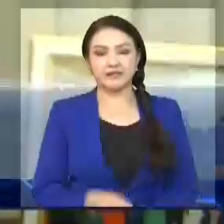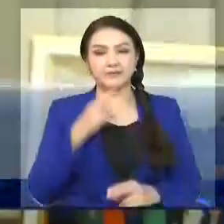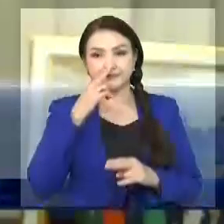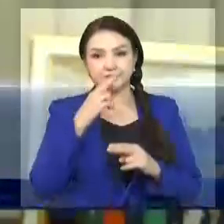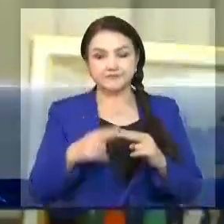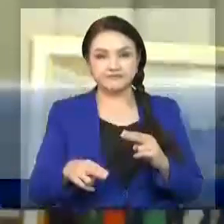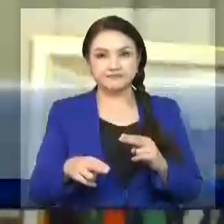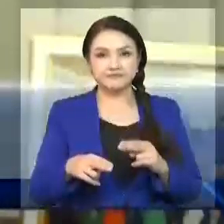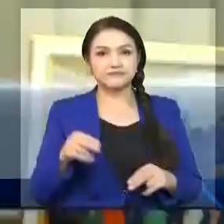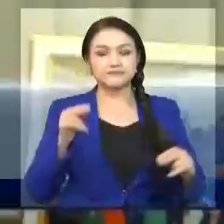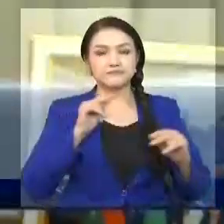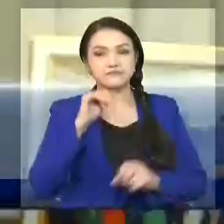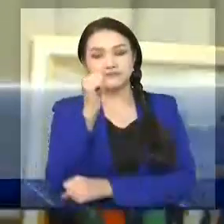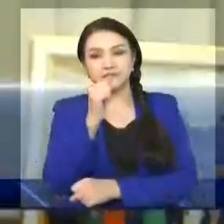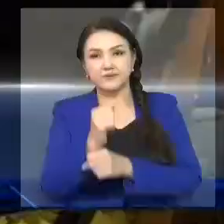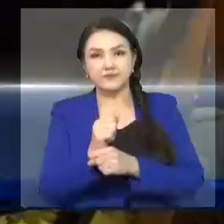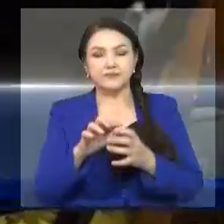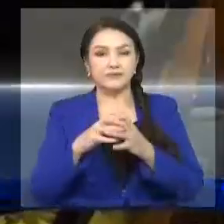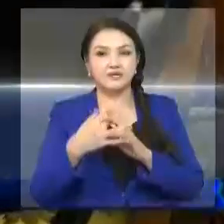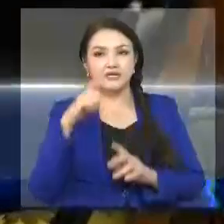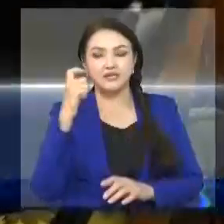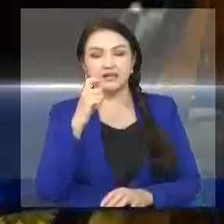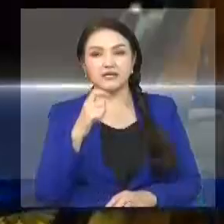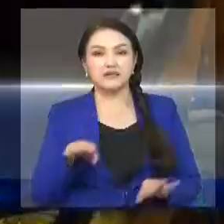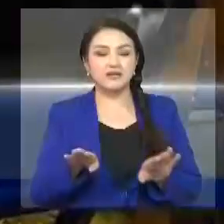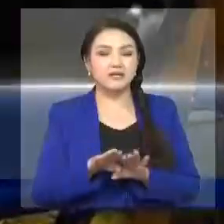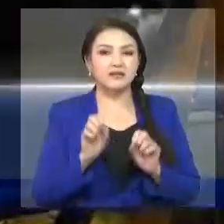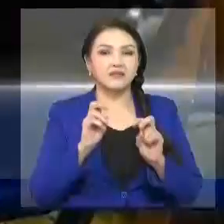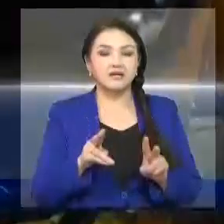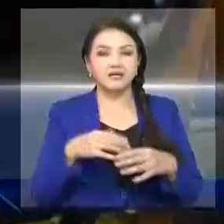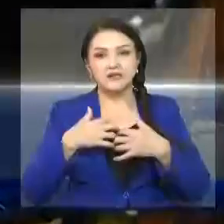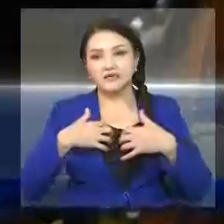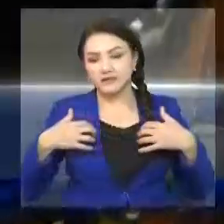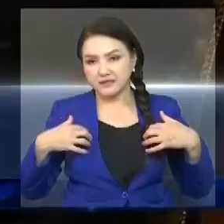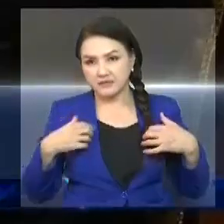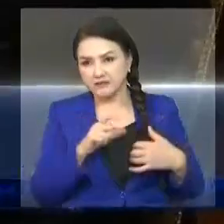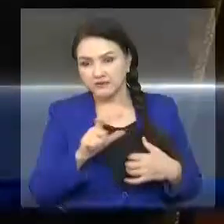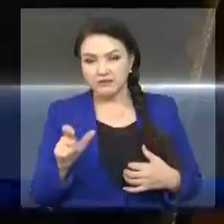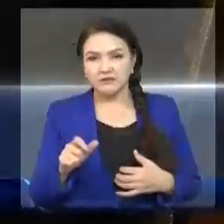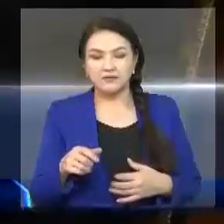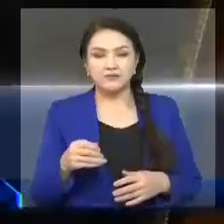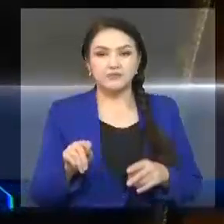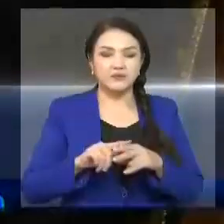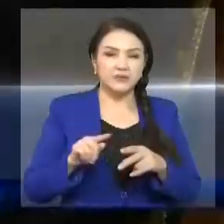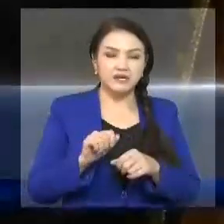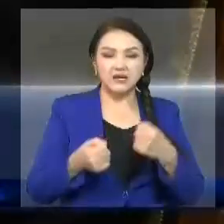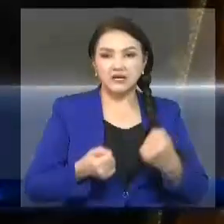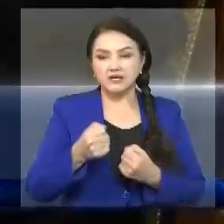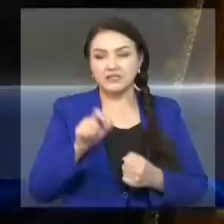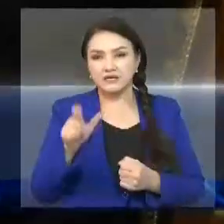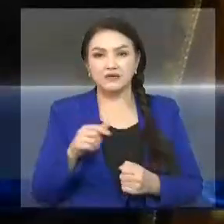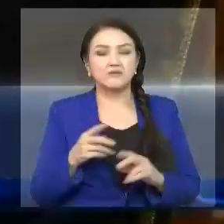Потеряли работников сельского хозяйства. Кадры такие, как животноводы, как механизаторы. Почему